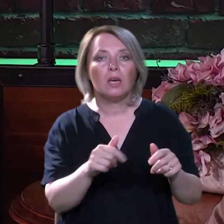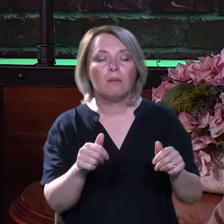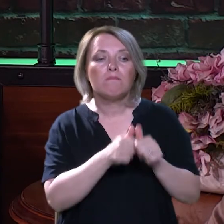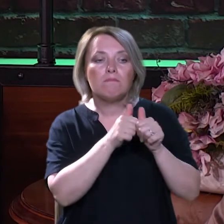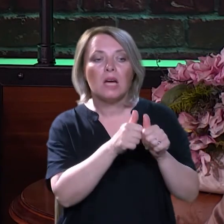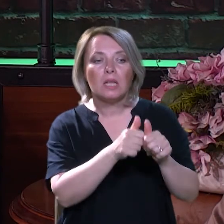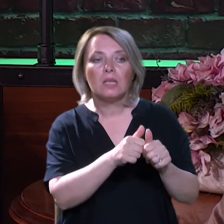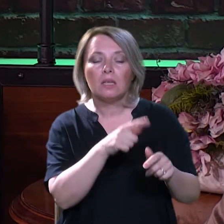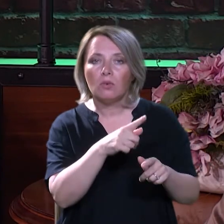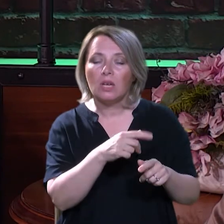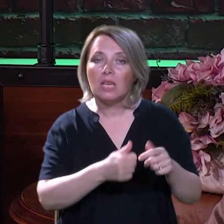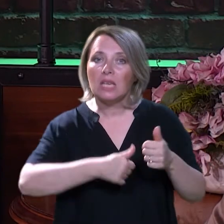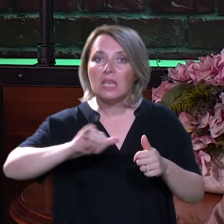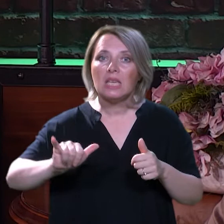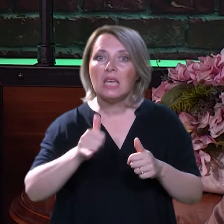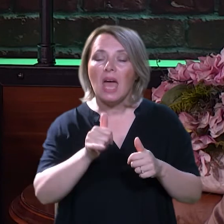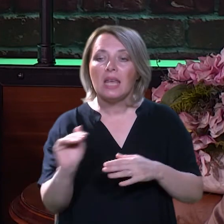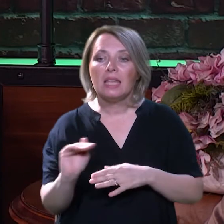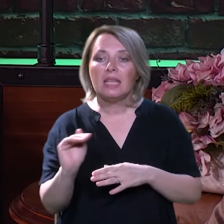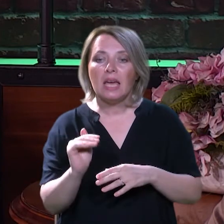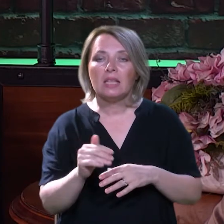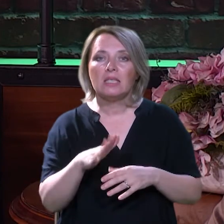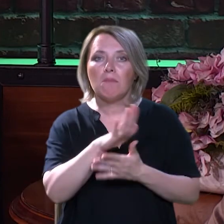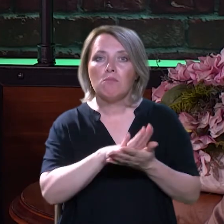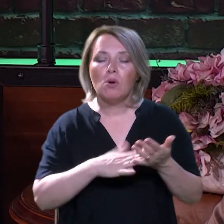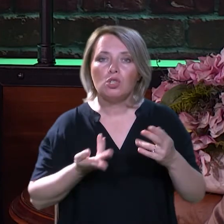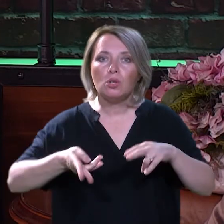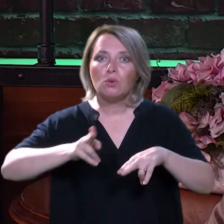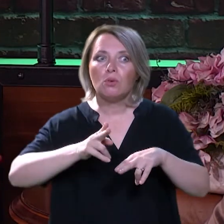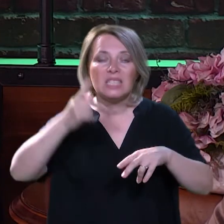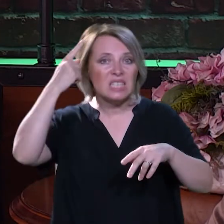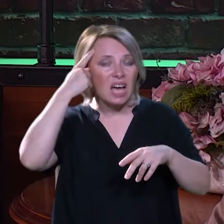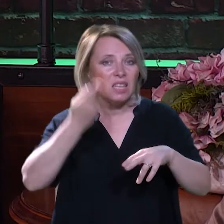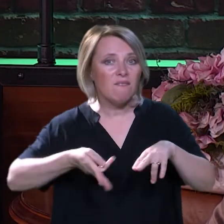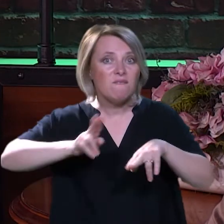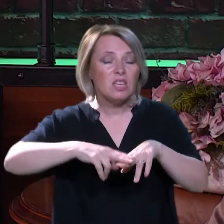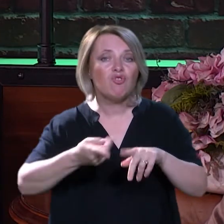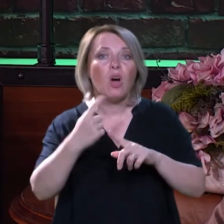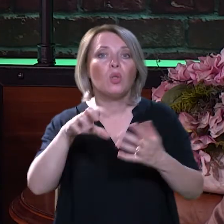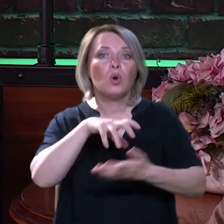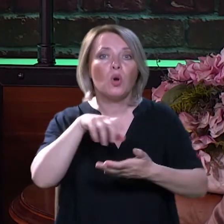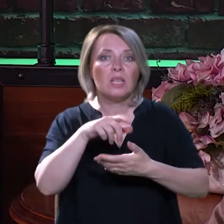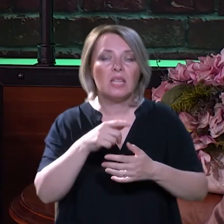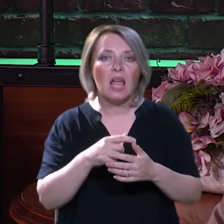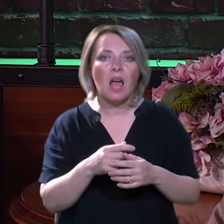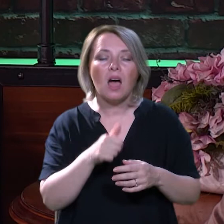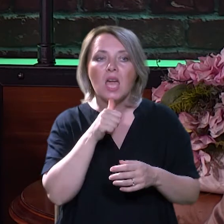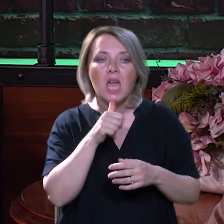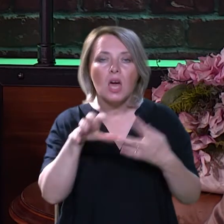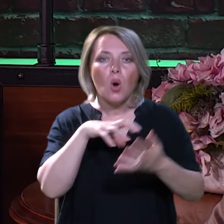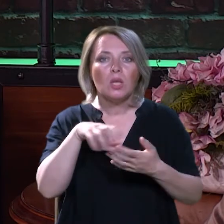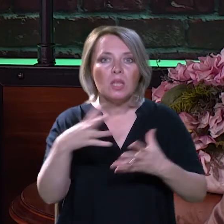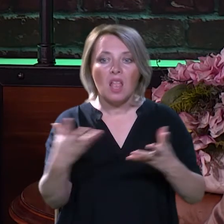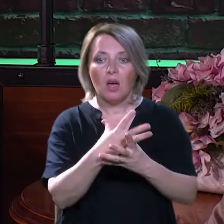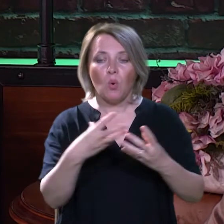jer djeca u određenoj dobi, primjerice polaskom osnovnu školu, počinju više od roditelja znati o ekranima. I onda tu roditelji